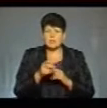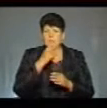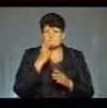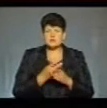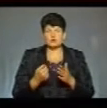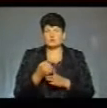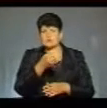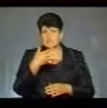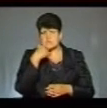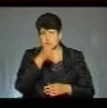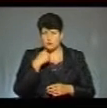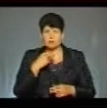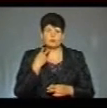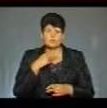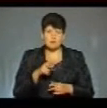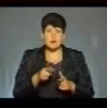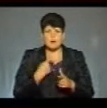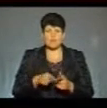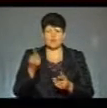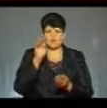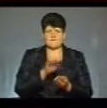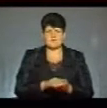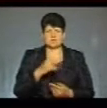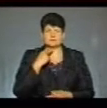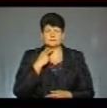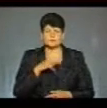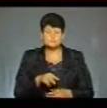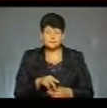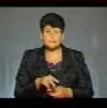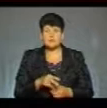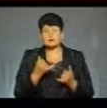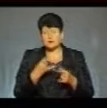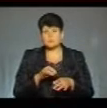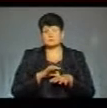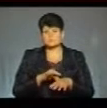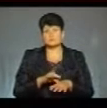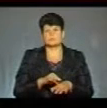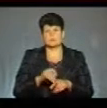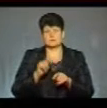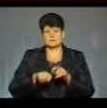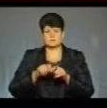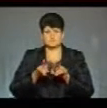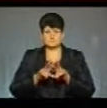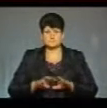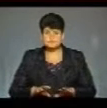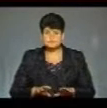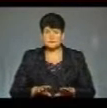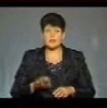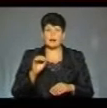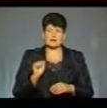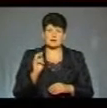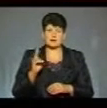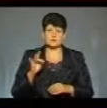до 15 років ув'язнення або довічне ув'язнення. Наразі тривають слідчо-оперативні дії, повідомив Олександр Богомол. Андрій